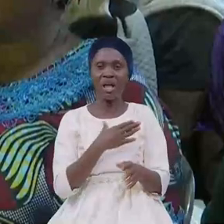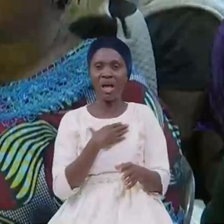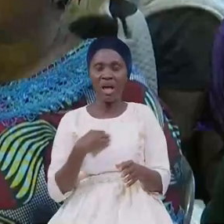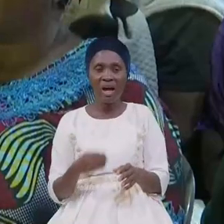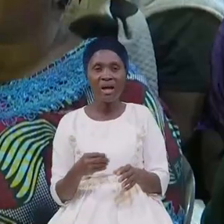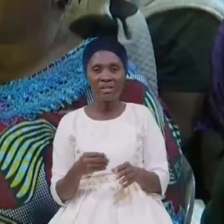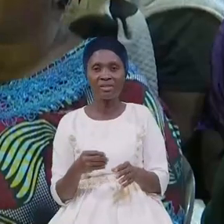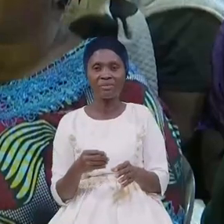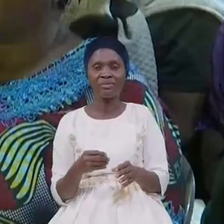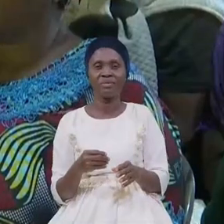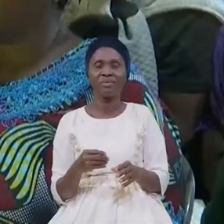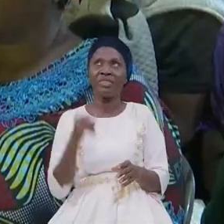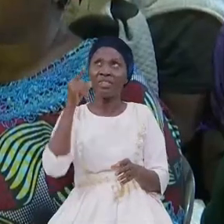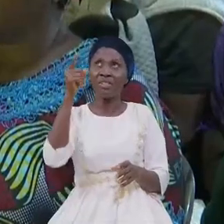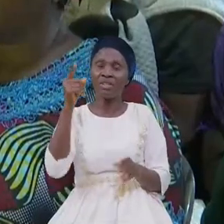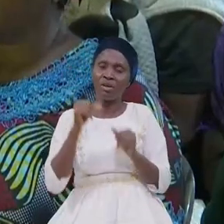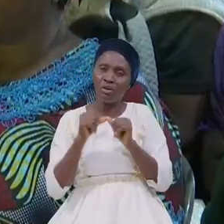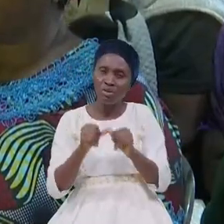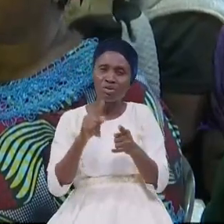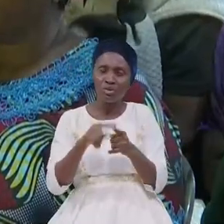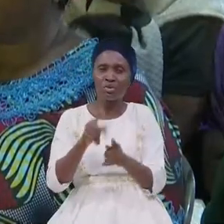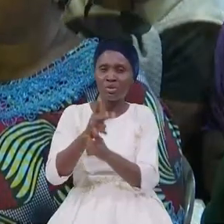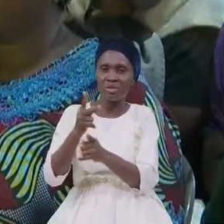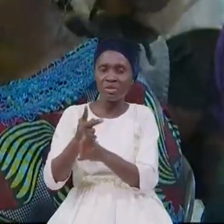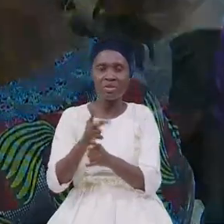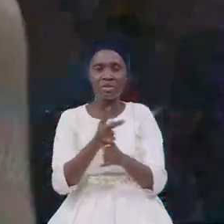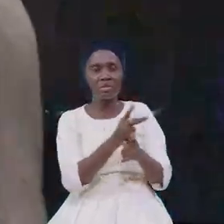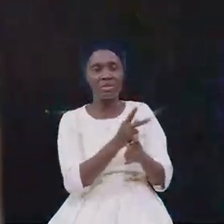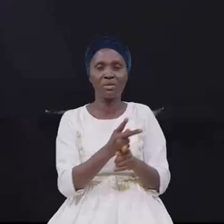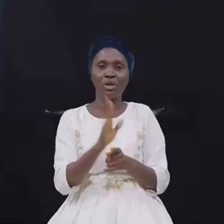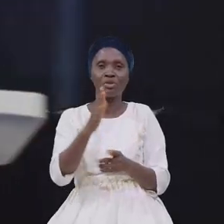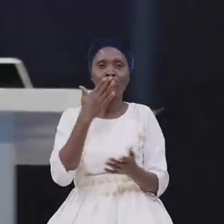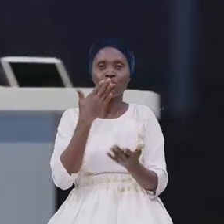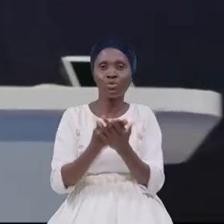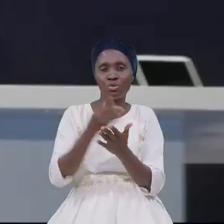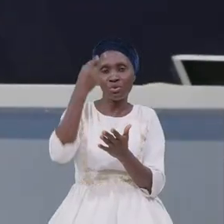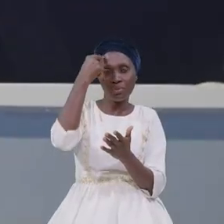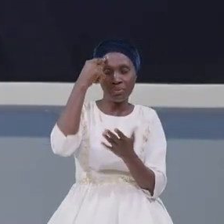désorganiser. Alors Dieu continue de garder votre